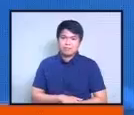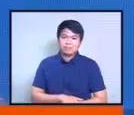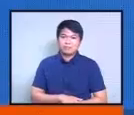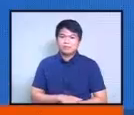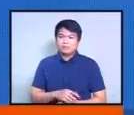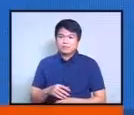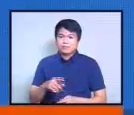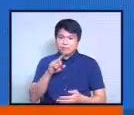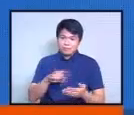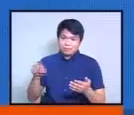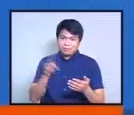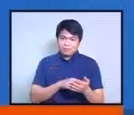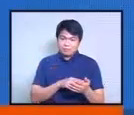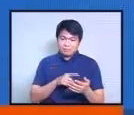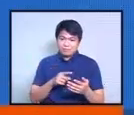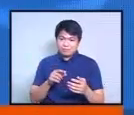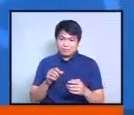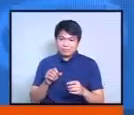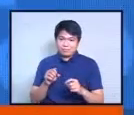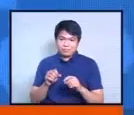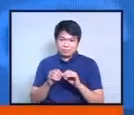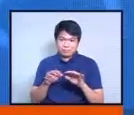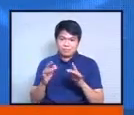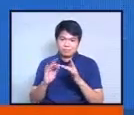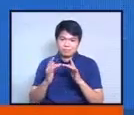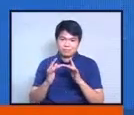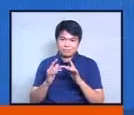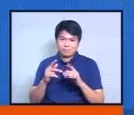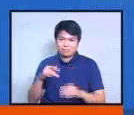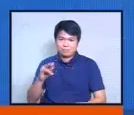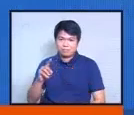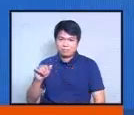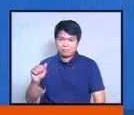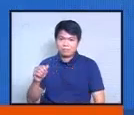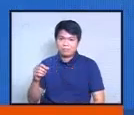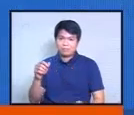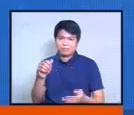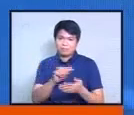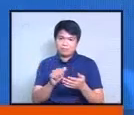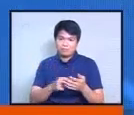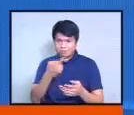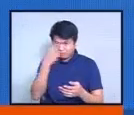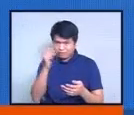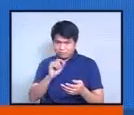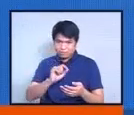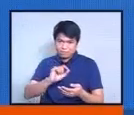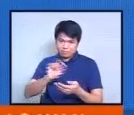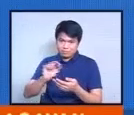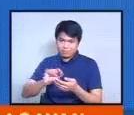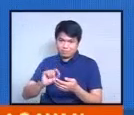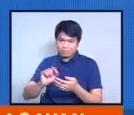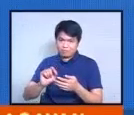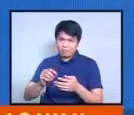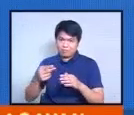Umani ng batiko sa social media ang grupong Panday Sining dahil sa pagbabandalize nila sa lagus nila at